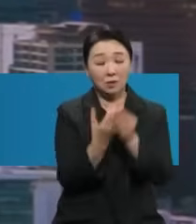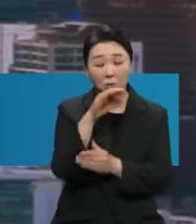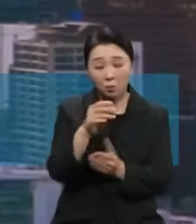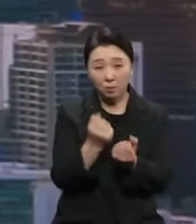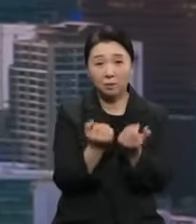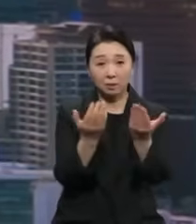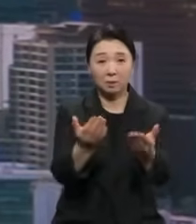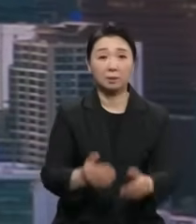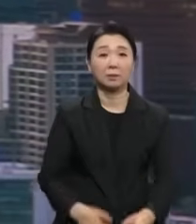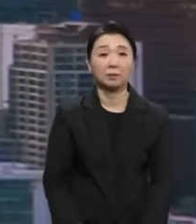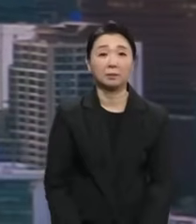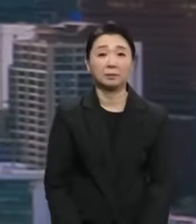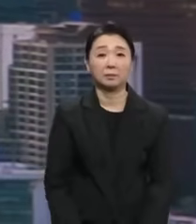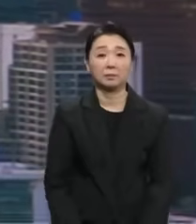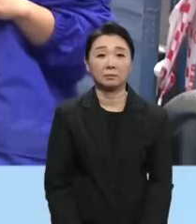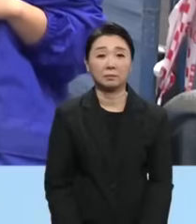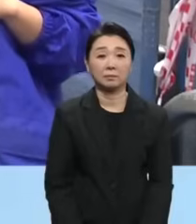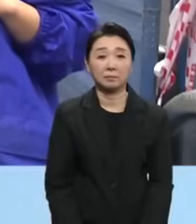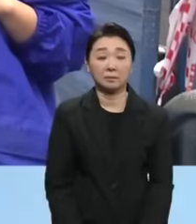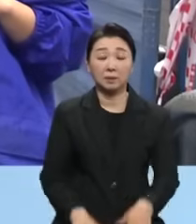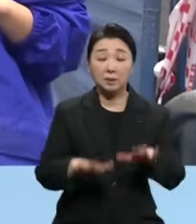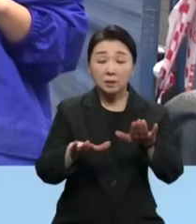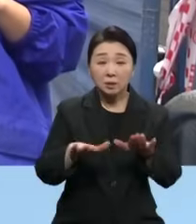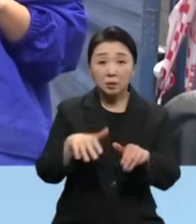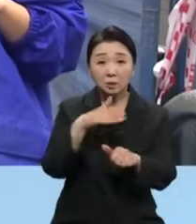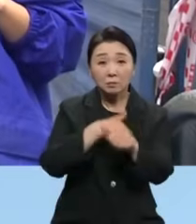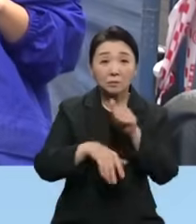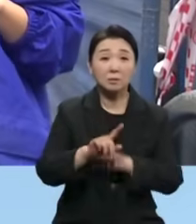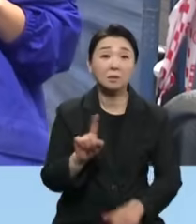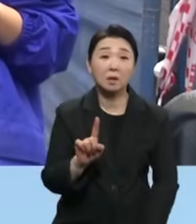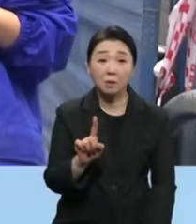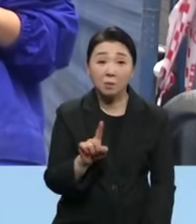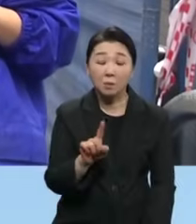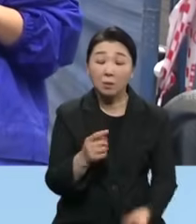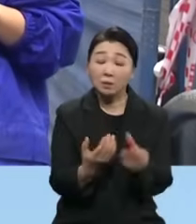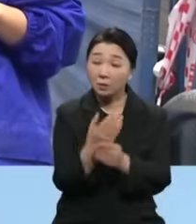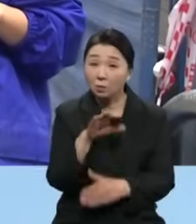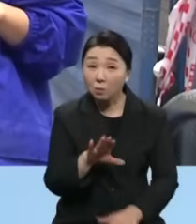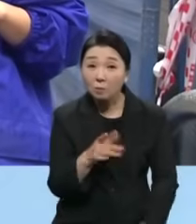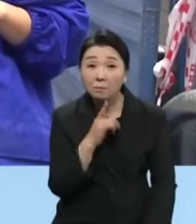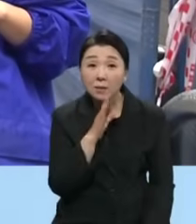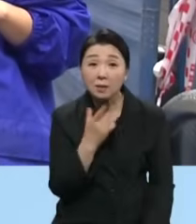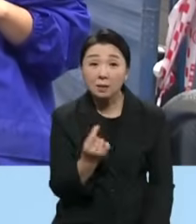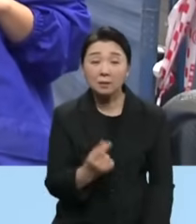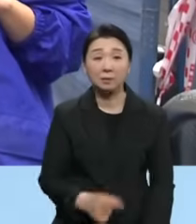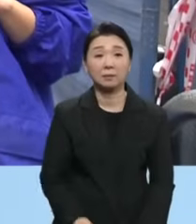가보겠습니다. 공다솜 기자, 지금 있는 곳이 사고 현장입니까?